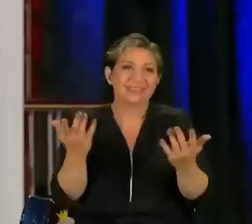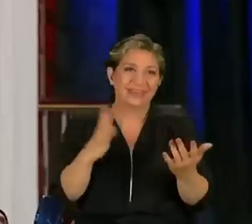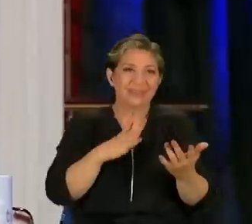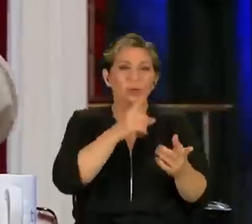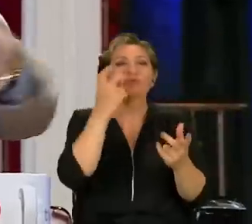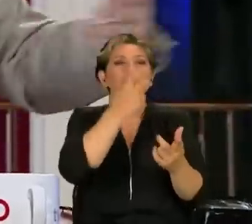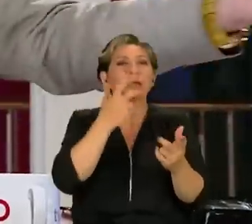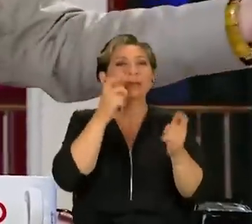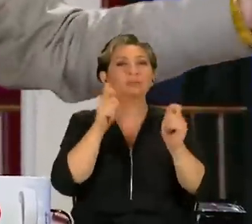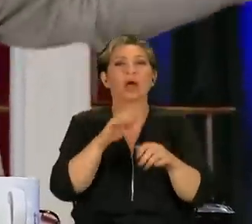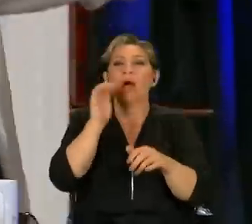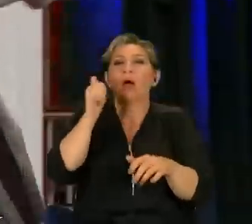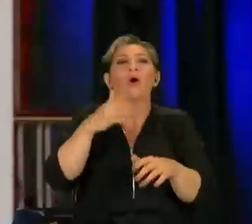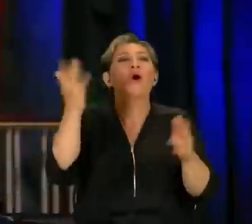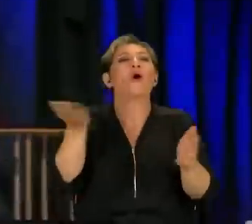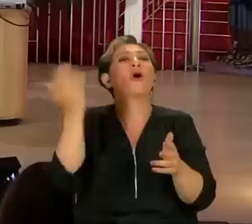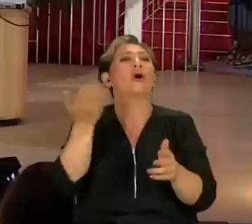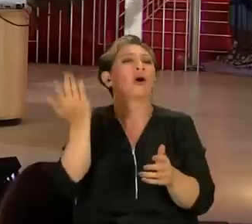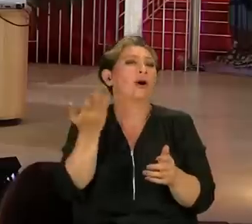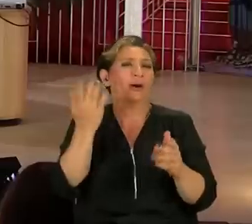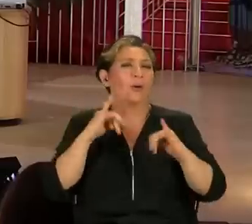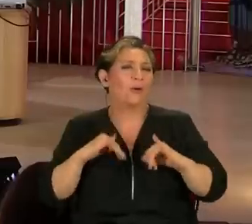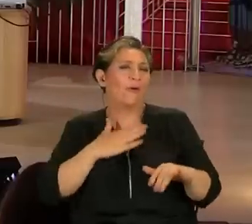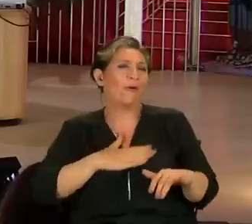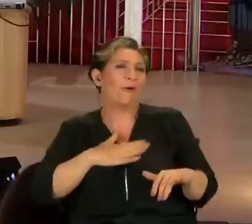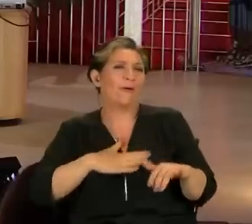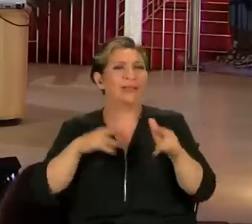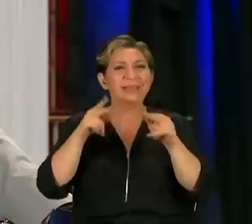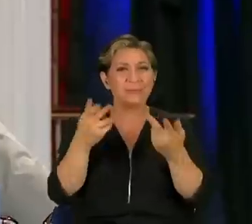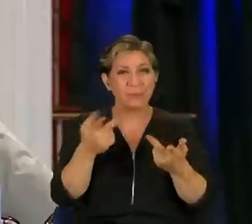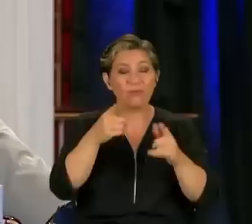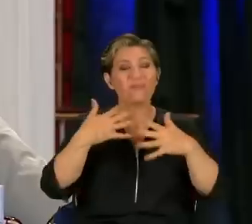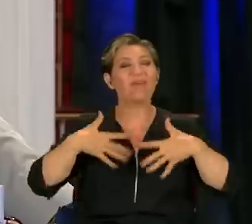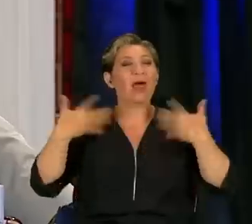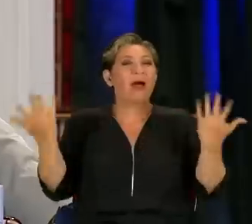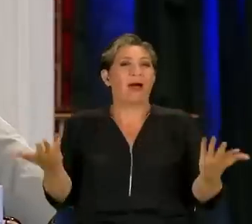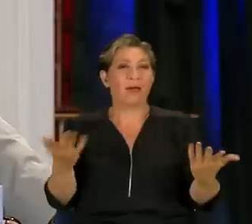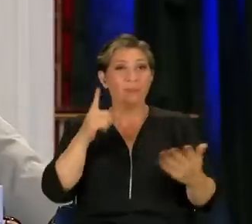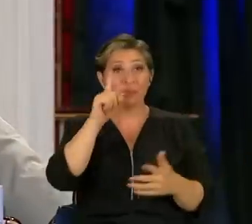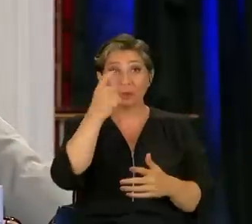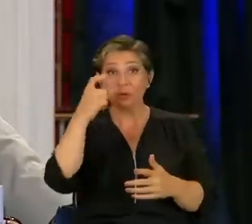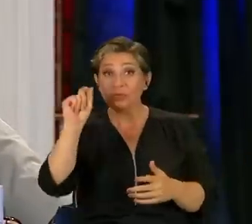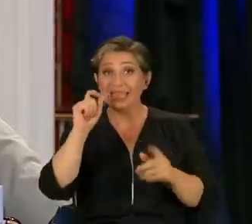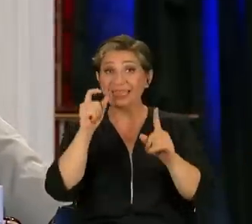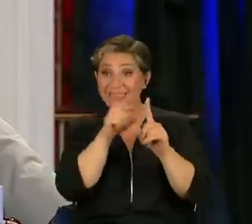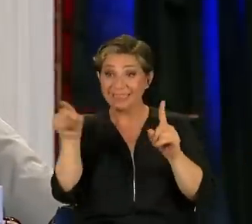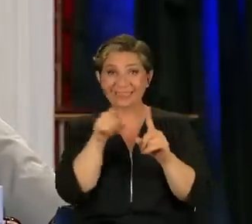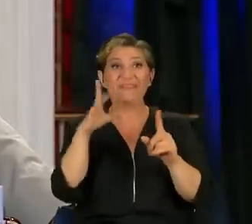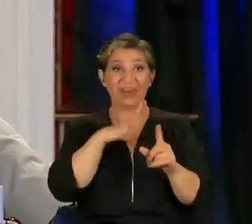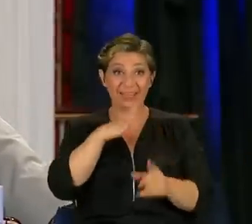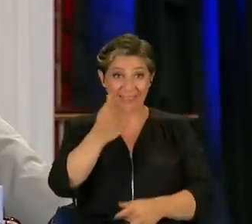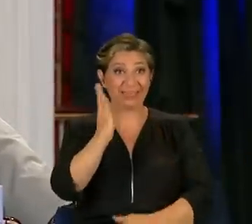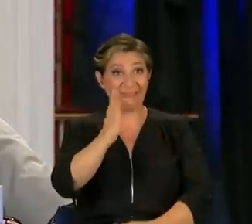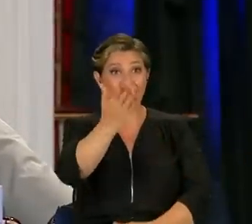Orada sen şarkısını yapmışsın. Her gün söylüyorsun. Diye. İşte bu ferahlık. 90'larda bu vardı. Klipler de yeniydi.